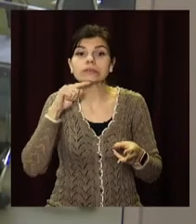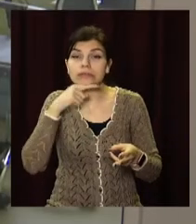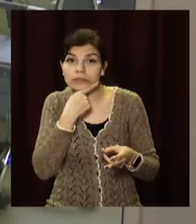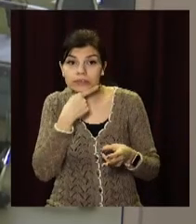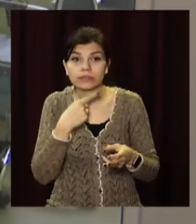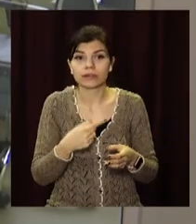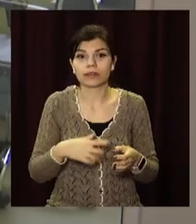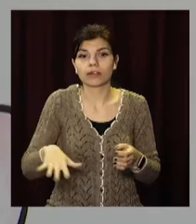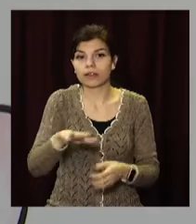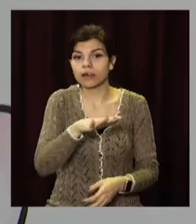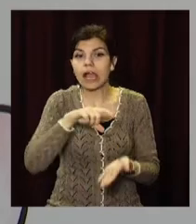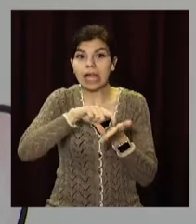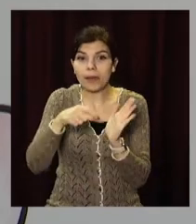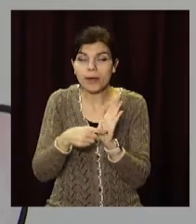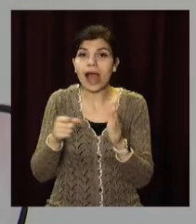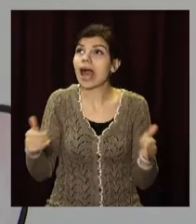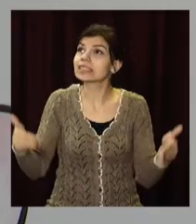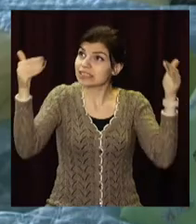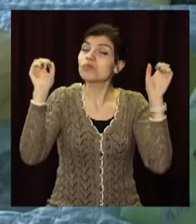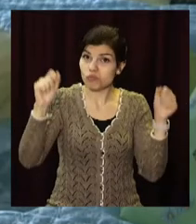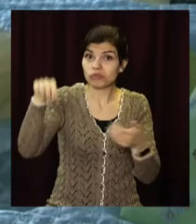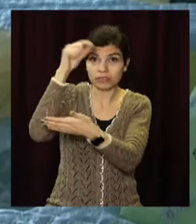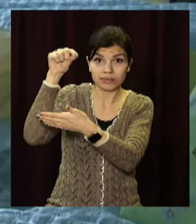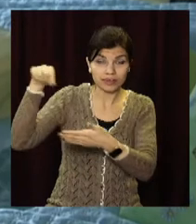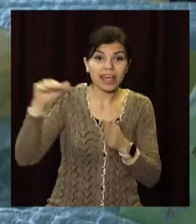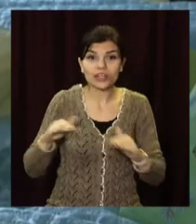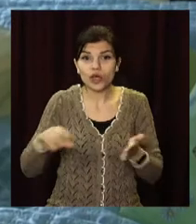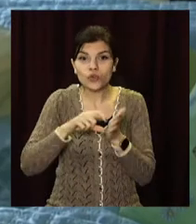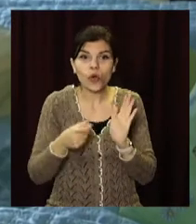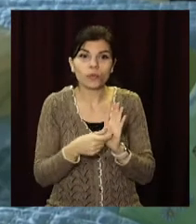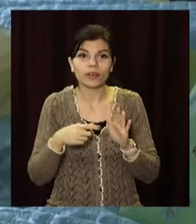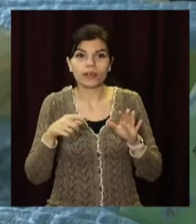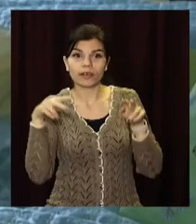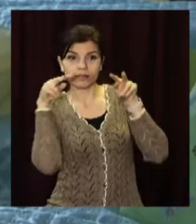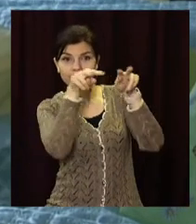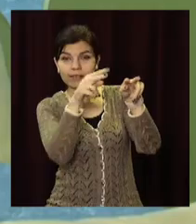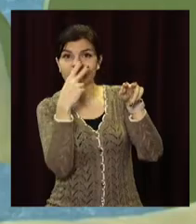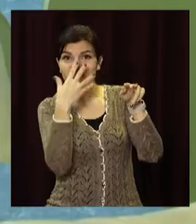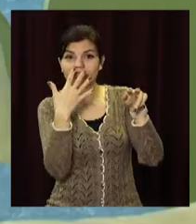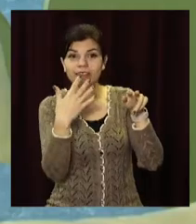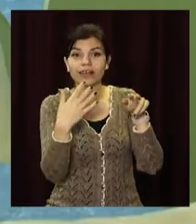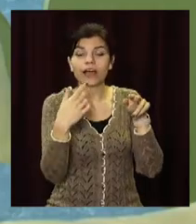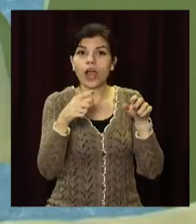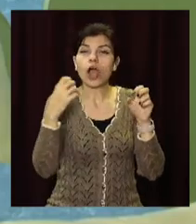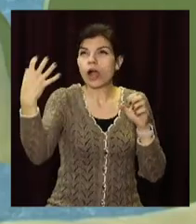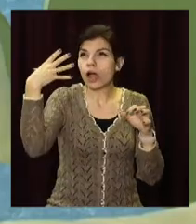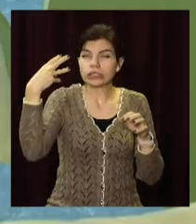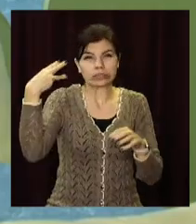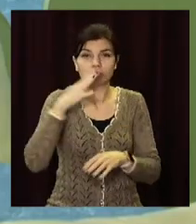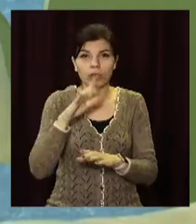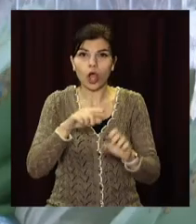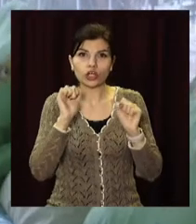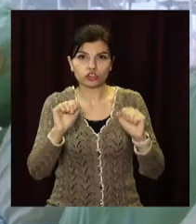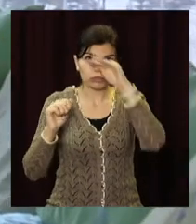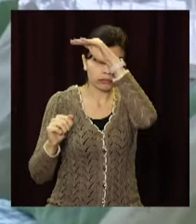– опен-спейс-кабінети, а на стінах можна малювати. Дитячі кімнати дивляться вітражами на південь. Від перегріву їх захищають навіси на